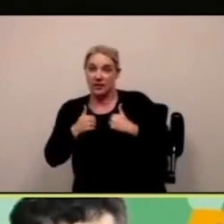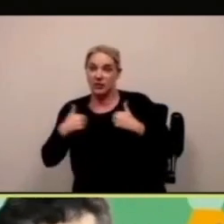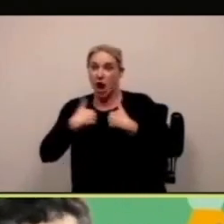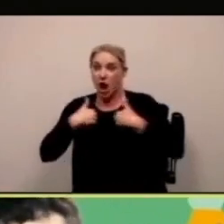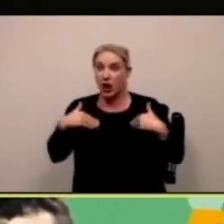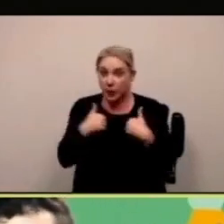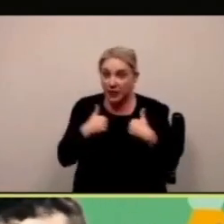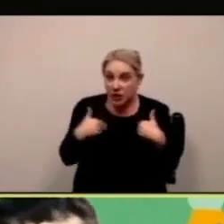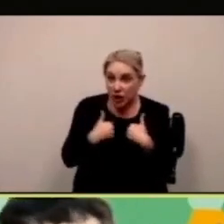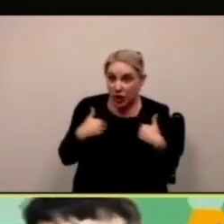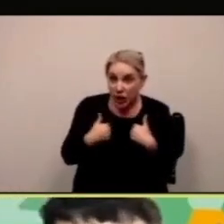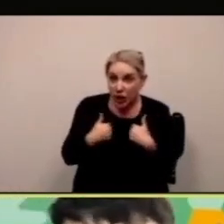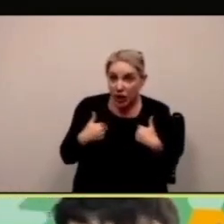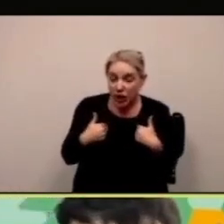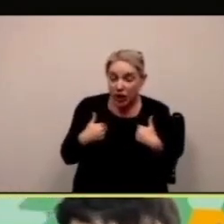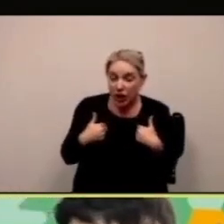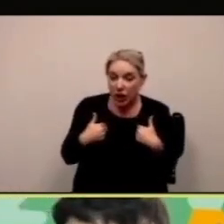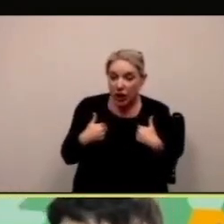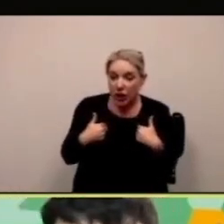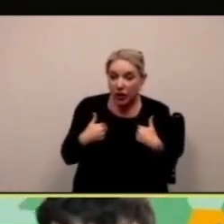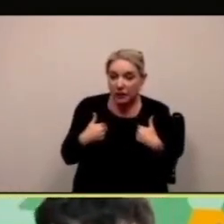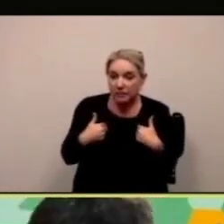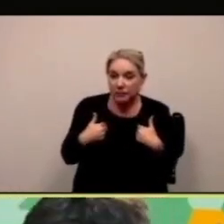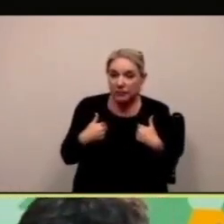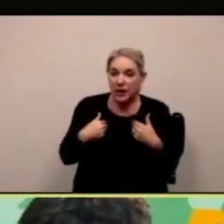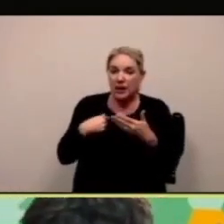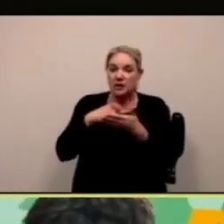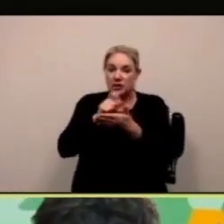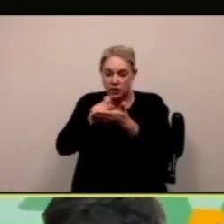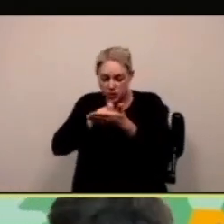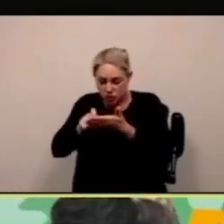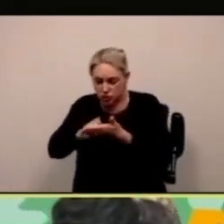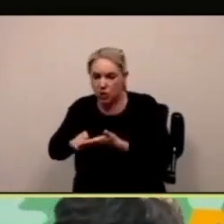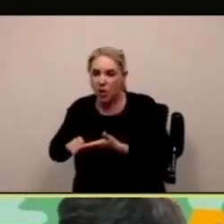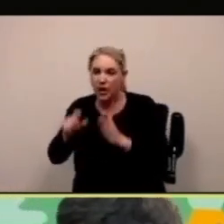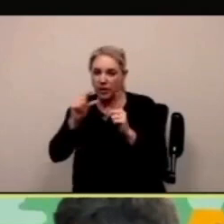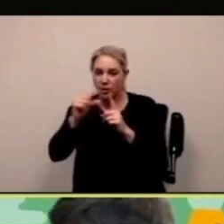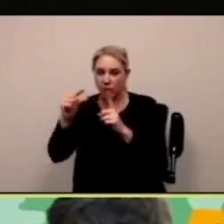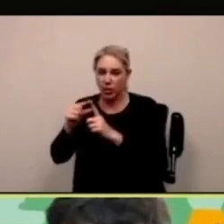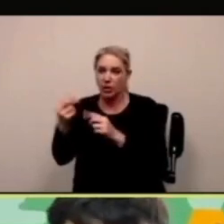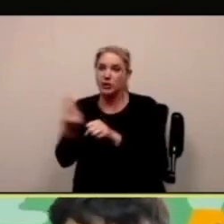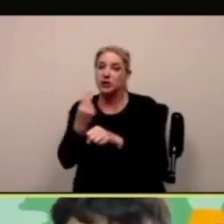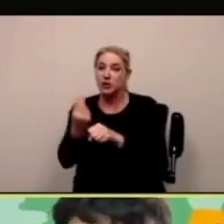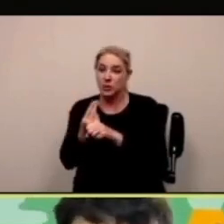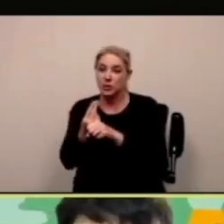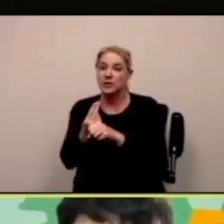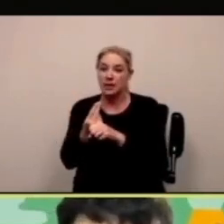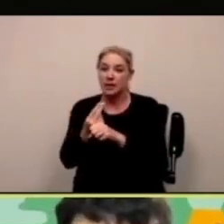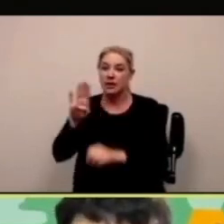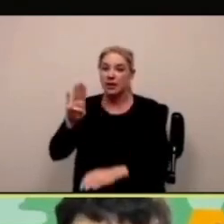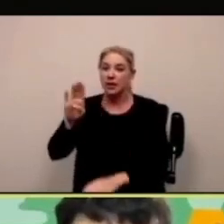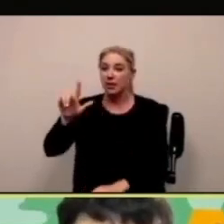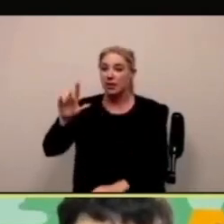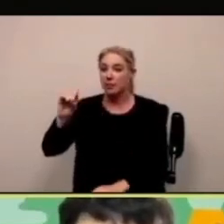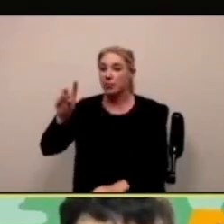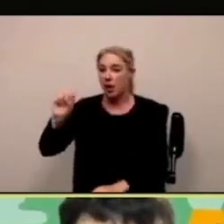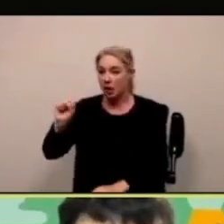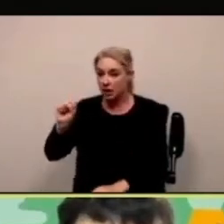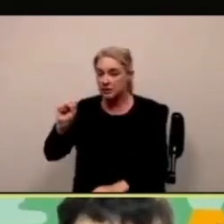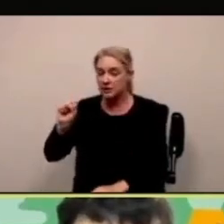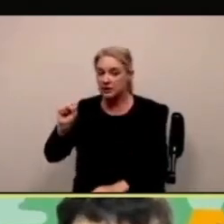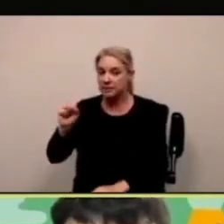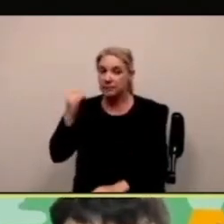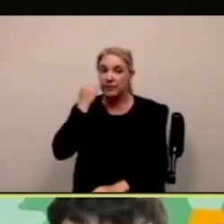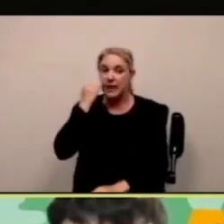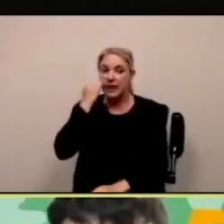例えばこちらと森の中でこういう後字幕が動いてあと色を変えたりして出てくるという風なもの